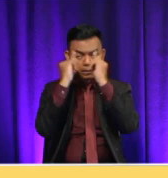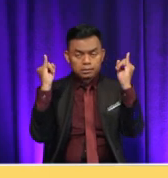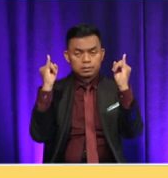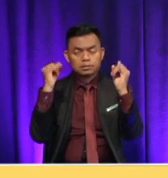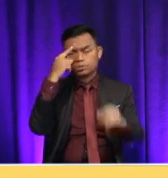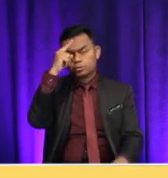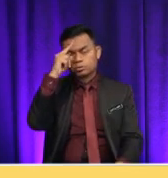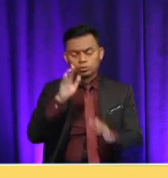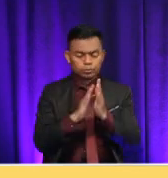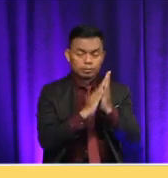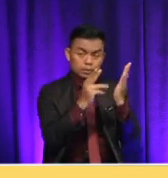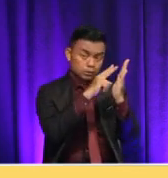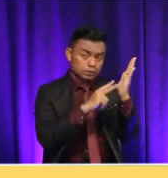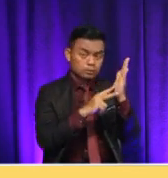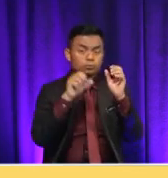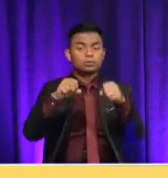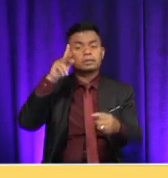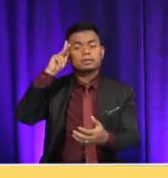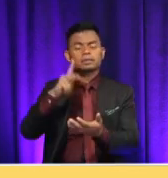boleh kenalan